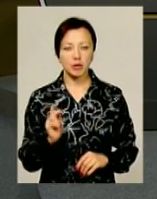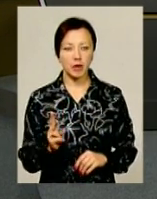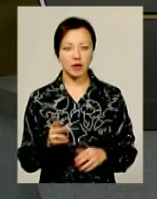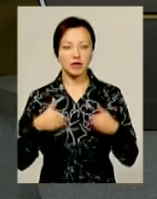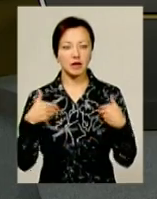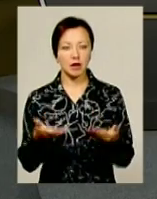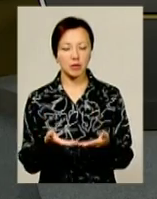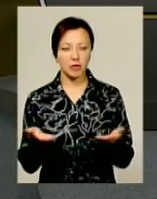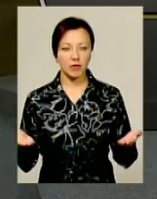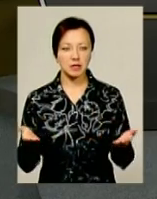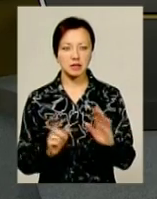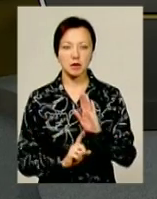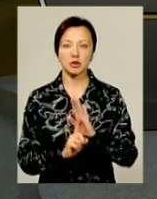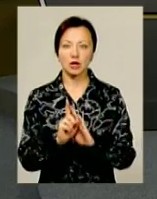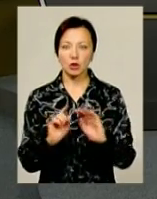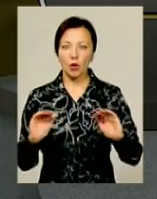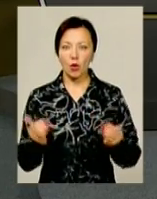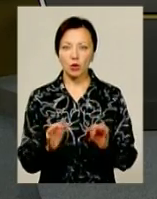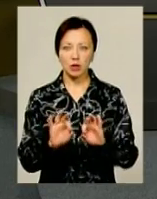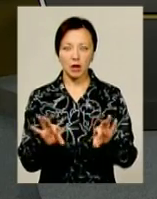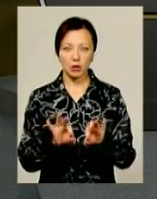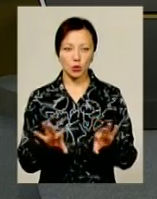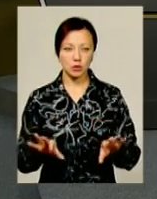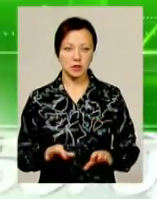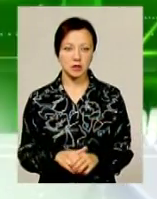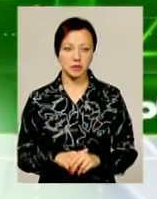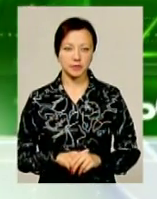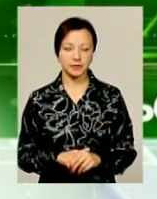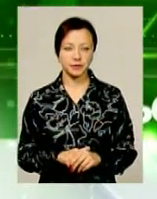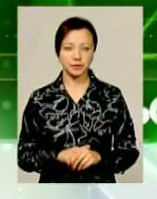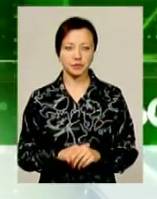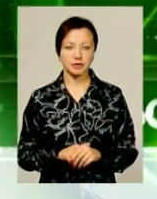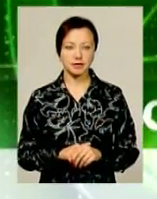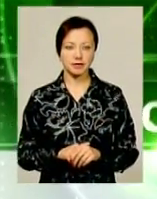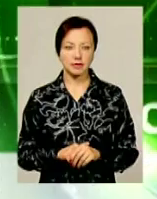Рибак. Вітаємо вас. На початку короткий анонс.